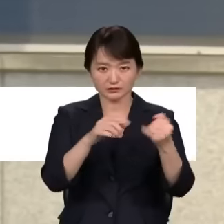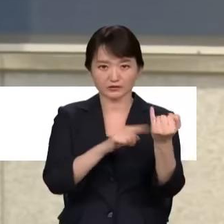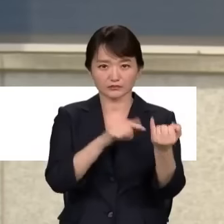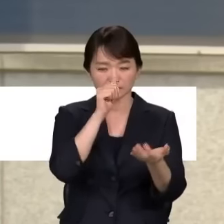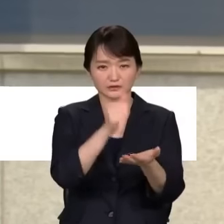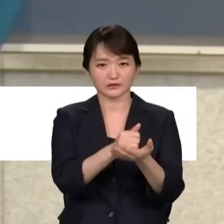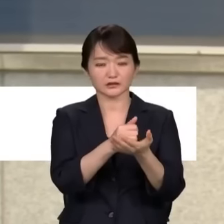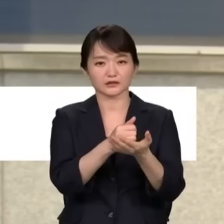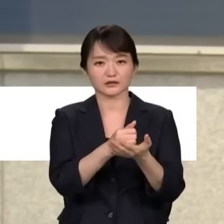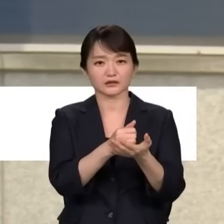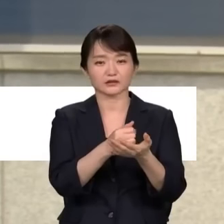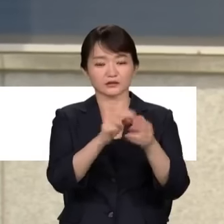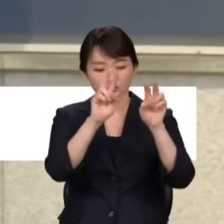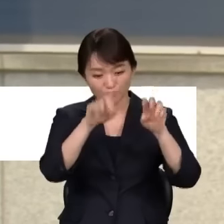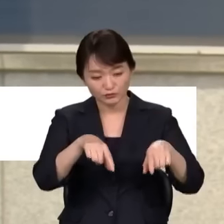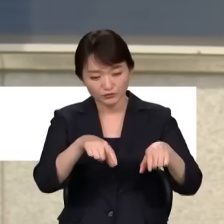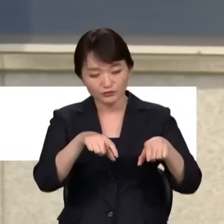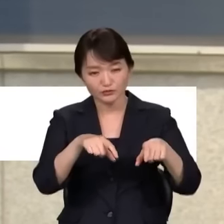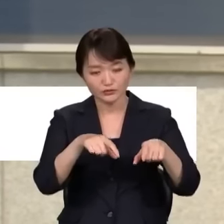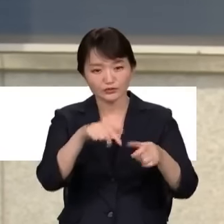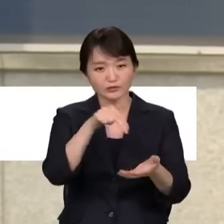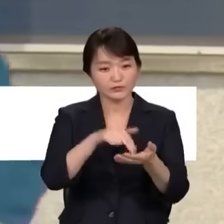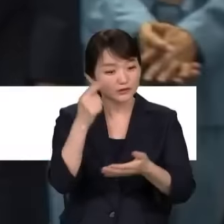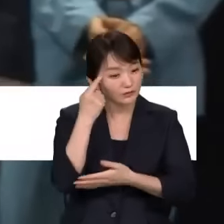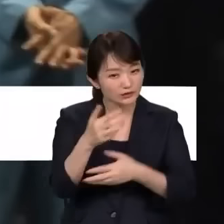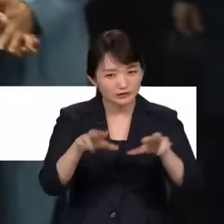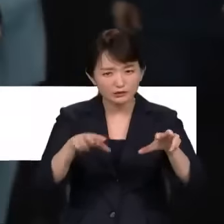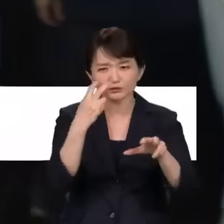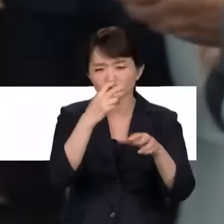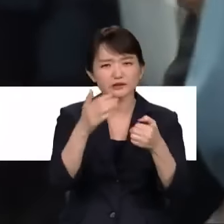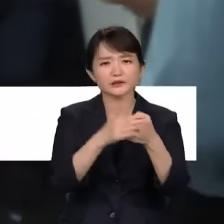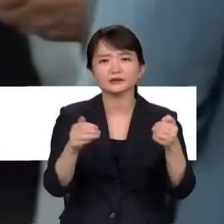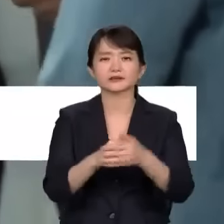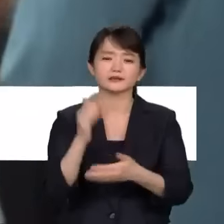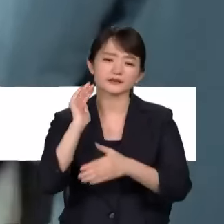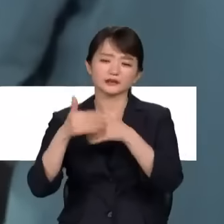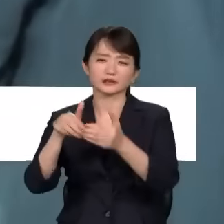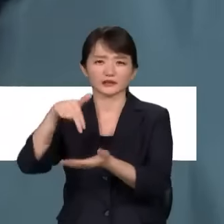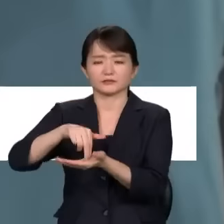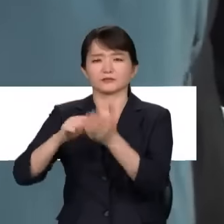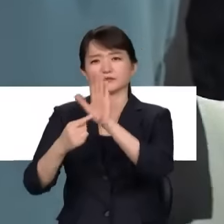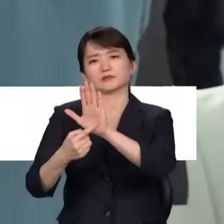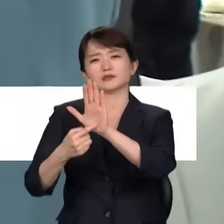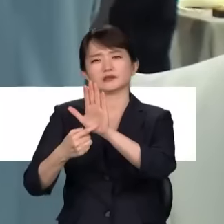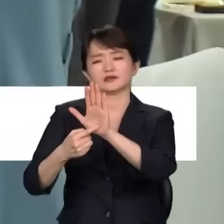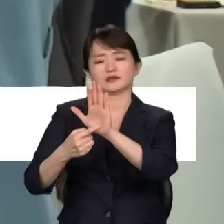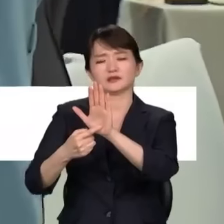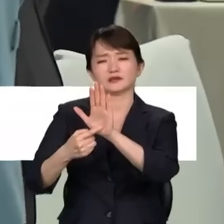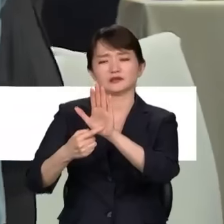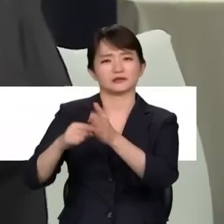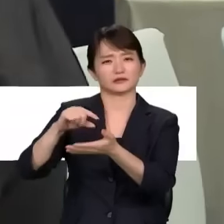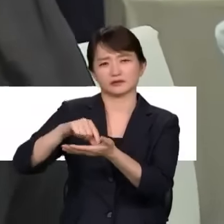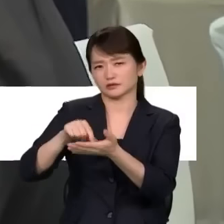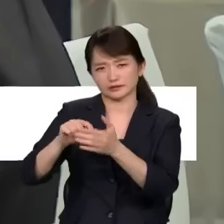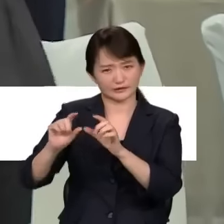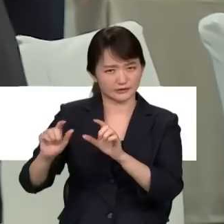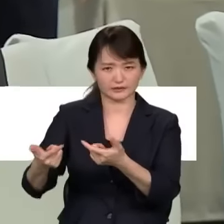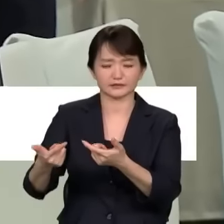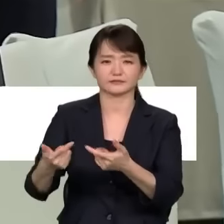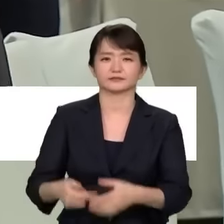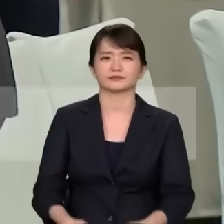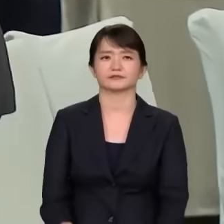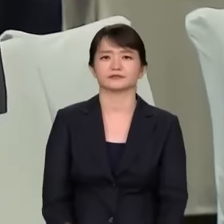결정에 대한 입장을 물었을 때도 아직 수사 중인 사안이므로 대통령실은 입장을 표명하는 게 적절치 않다고 선을 그은 바